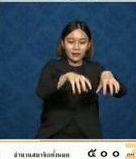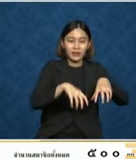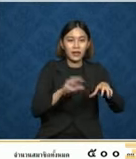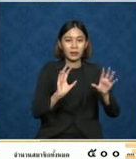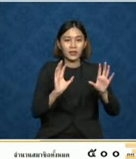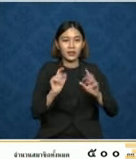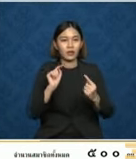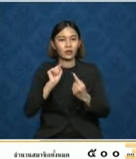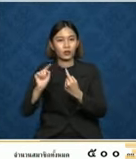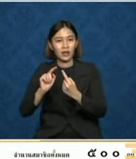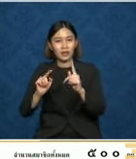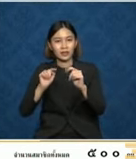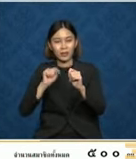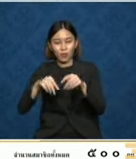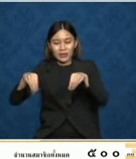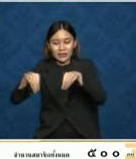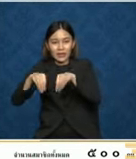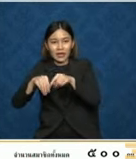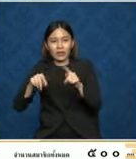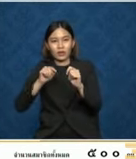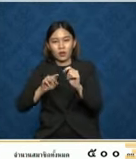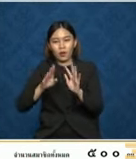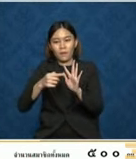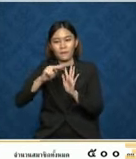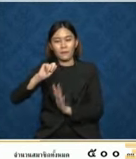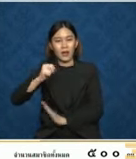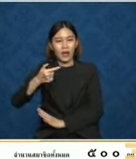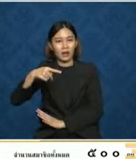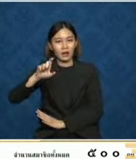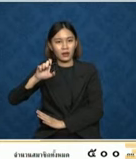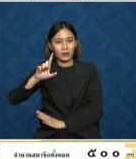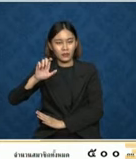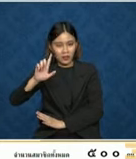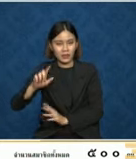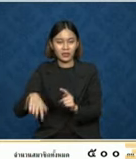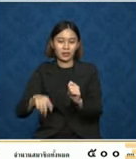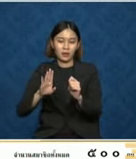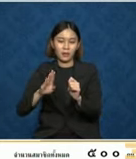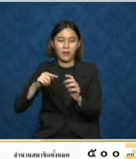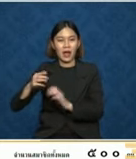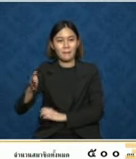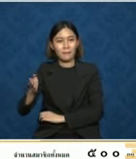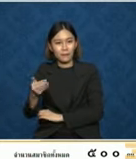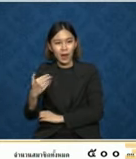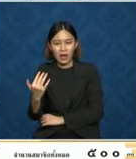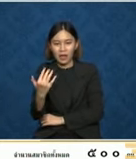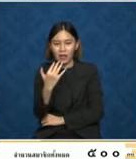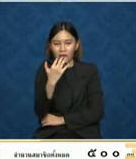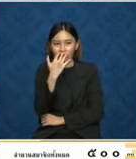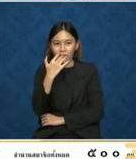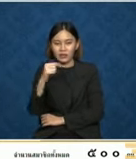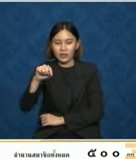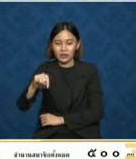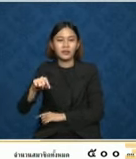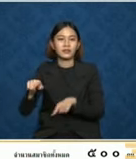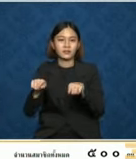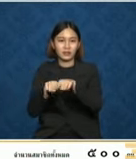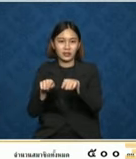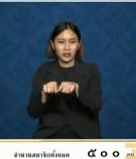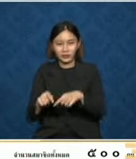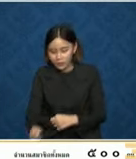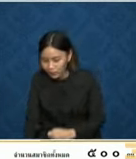พี่น้องในตำบลใกล้เคียงอย่างตำบลบางพีใหญ่ตำบลบางปลาก็ได้รับกลิ่นเหม็นจากบ่อขยะแห่งนี้เช่น